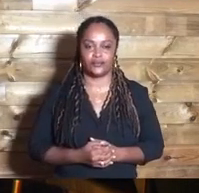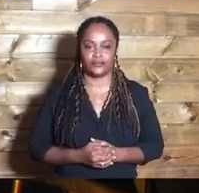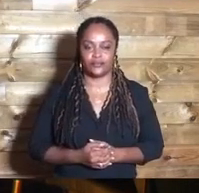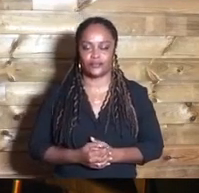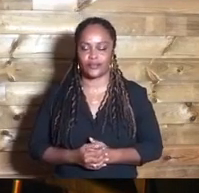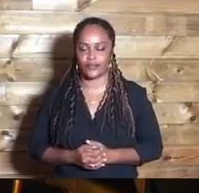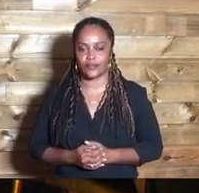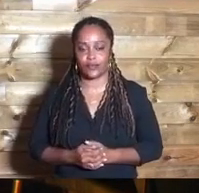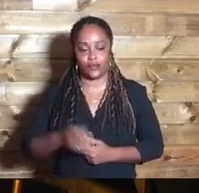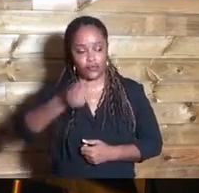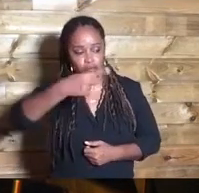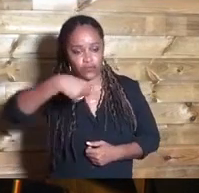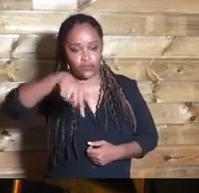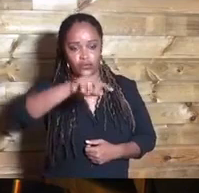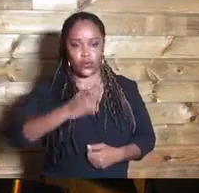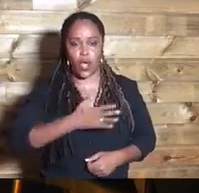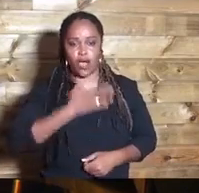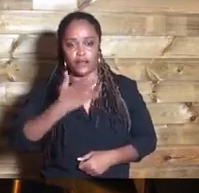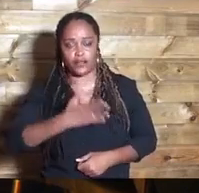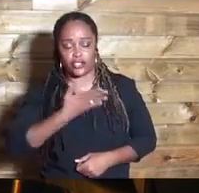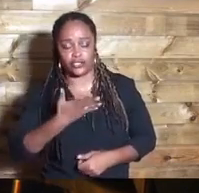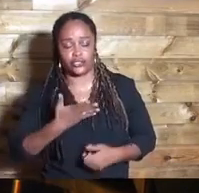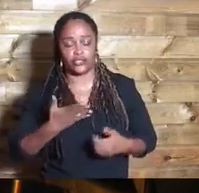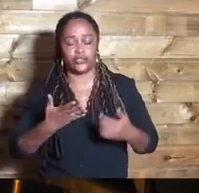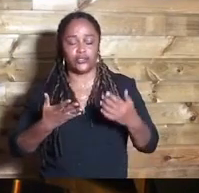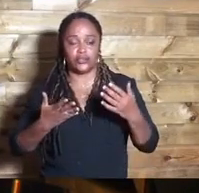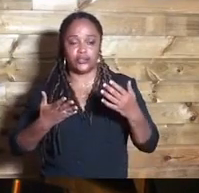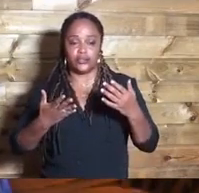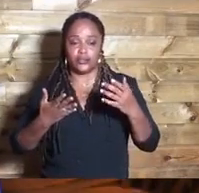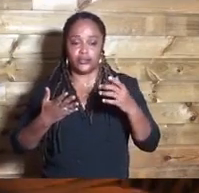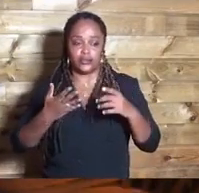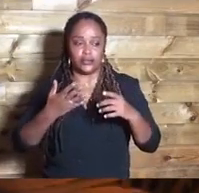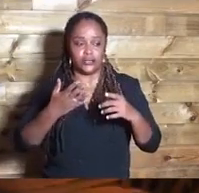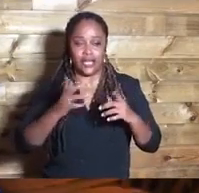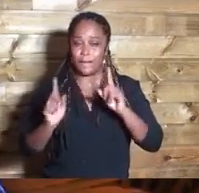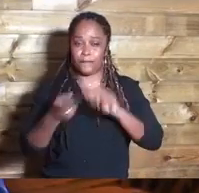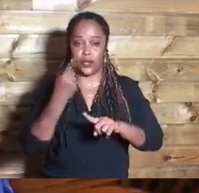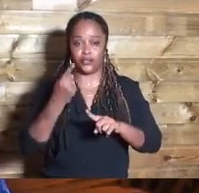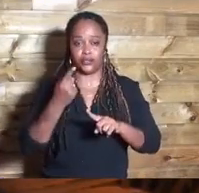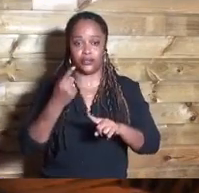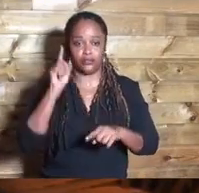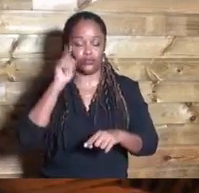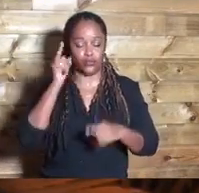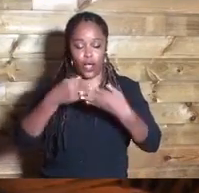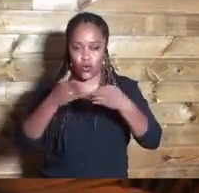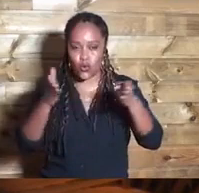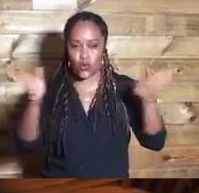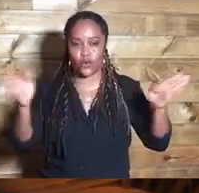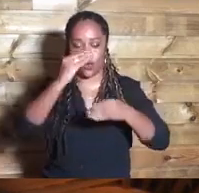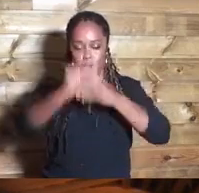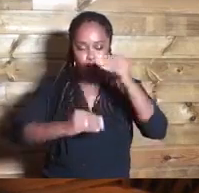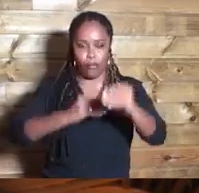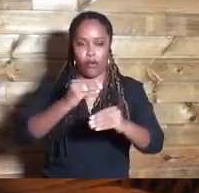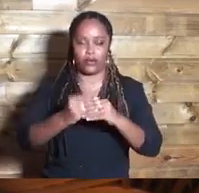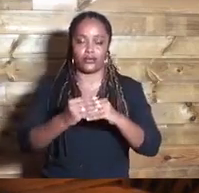Zoni, un avantage qui est considérable, c'est parce que en cas senti, ils ont ouvert sur le monde et